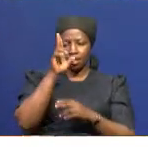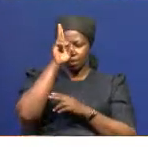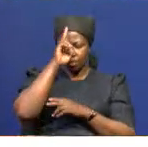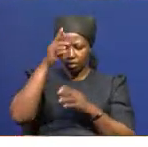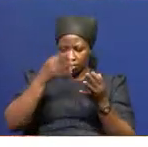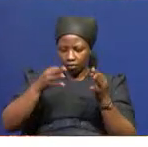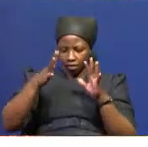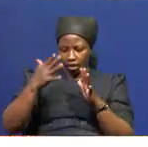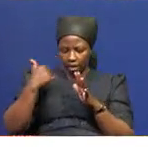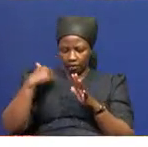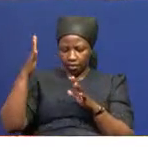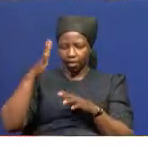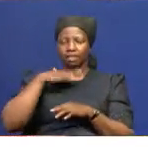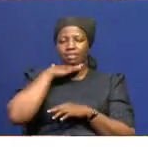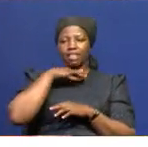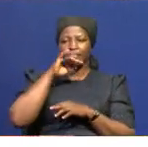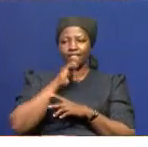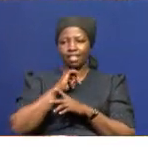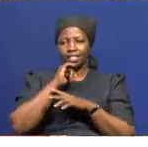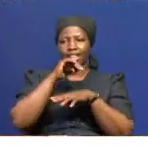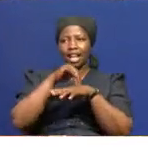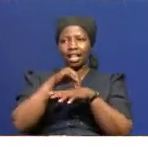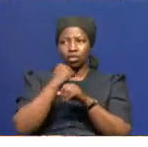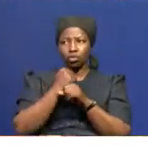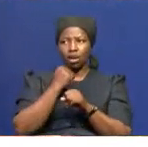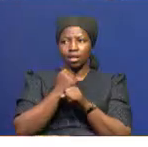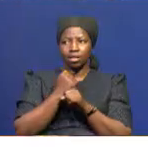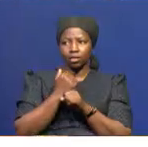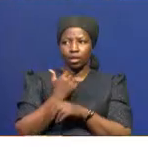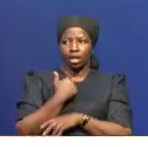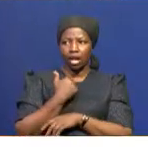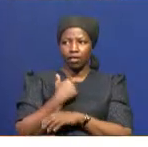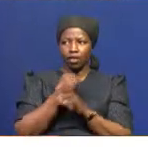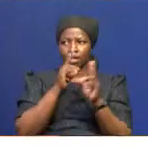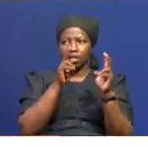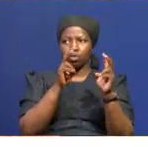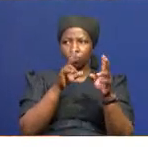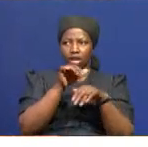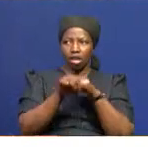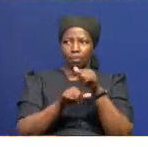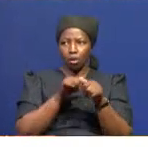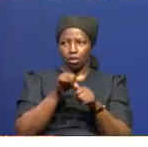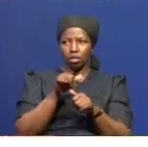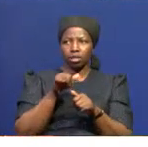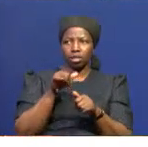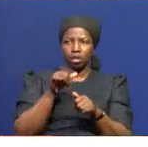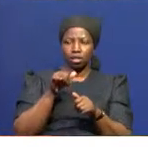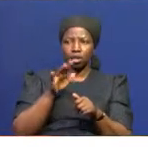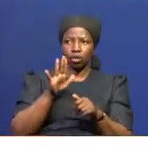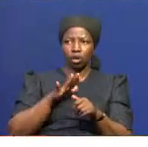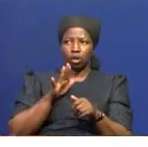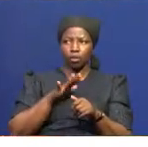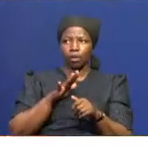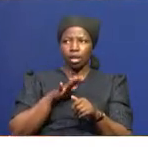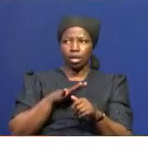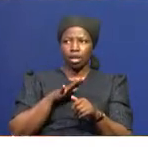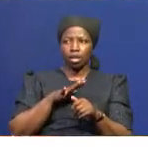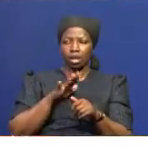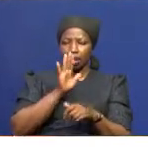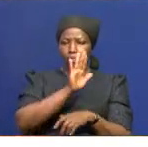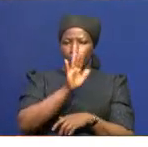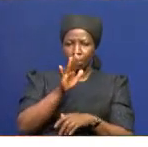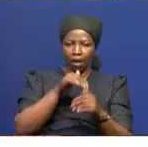polisi wamefariki wakiwa kazini. Lipo suala la wajane wakifuata pensheni. Kwa hivyo